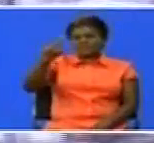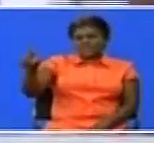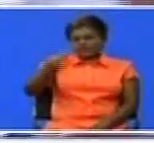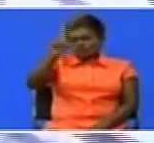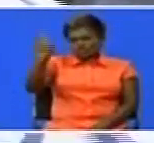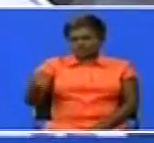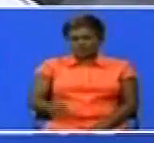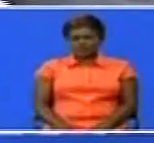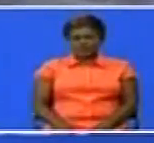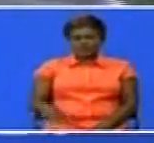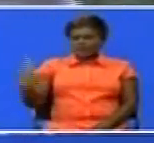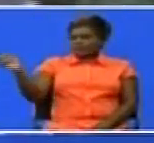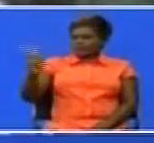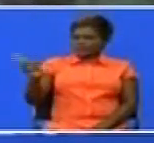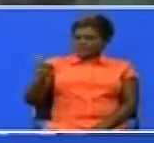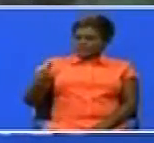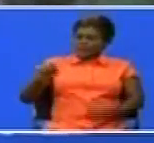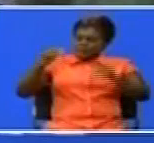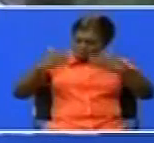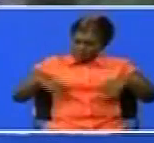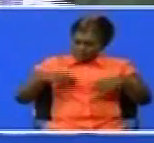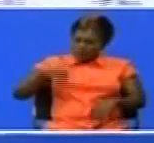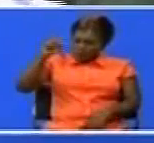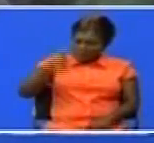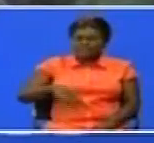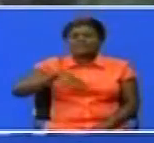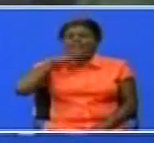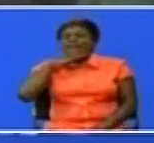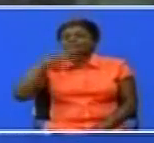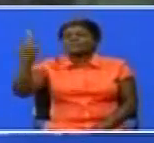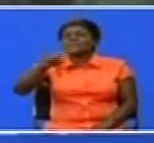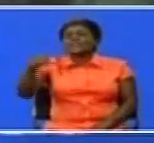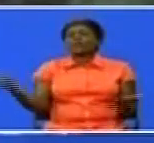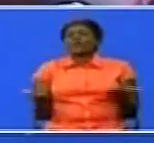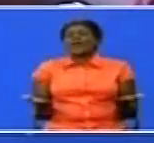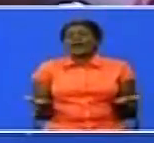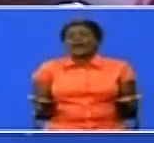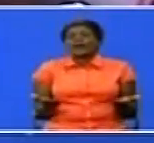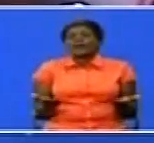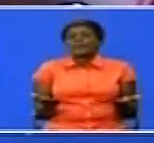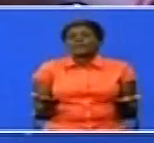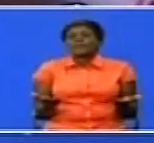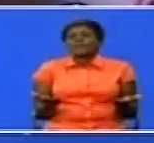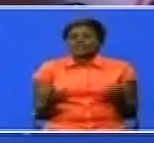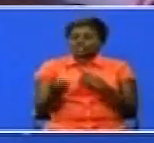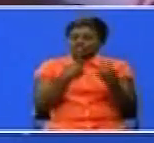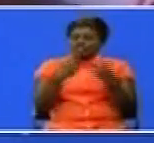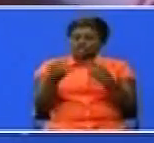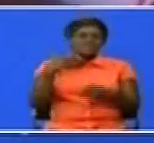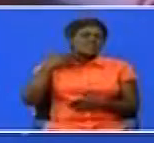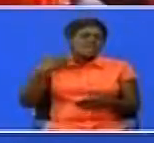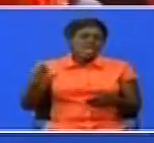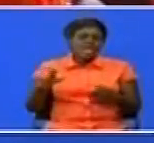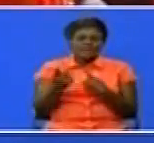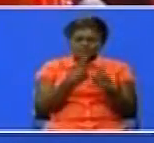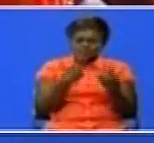Ila ndio kuwa president, lazima watu wakufe kiasi. Kwani kuna makosa gani? Matamshi ya uchochezi kutoka